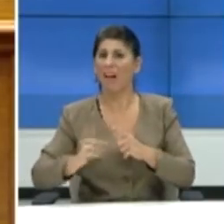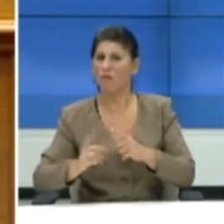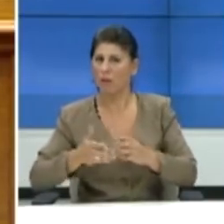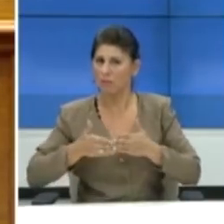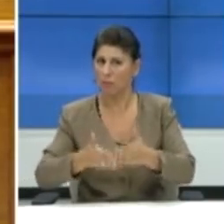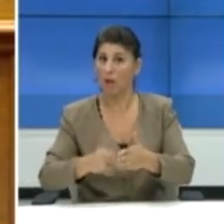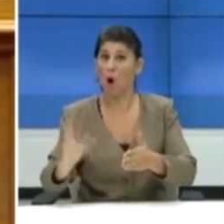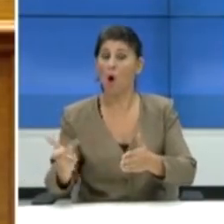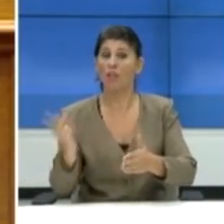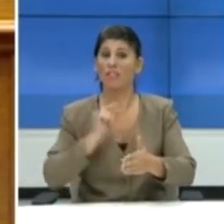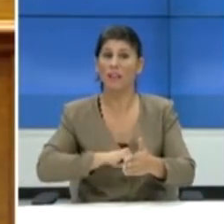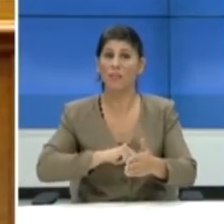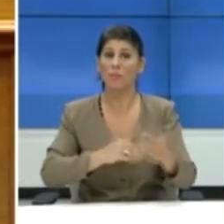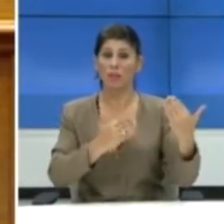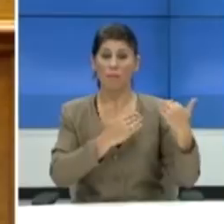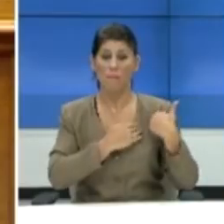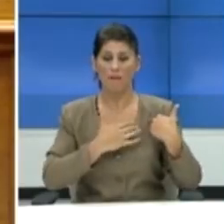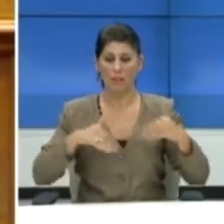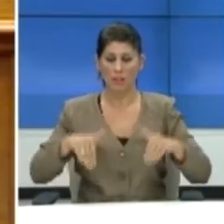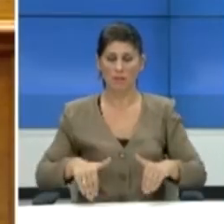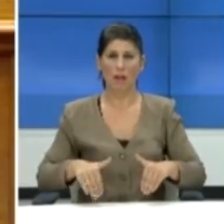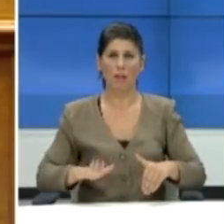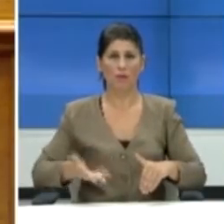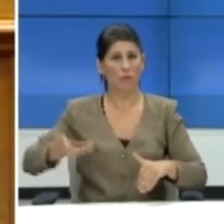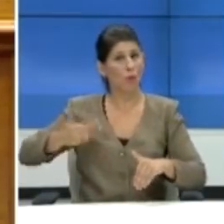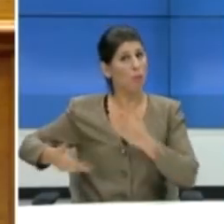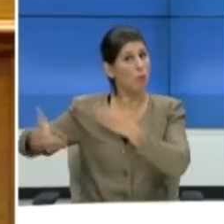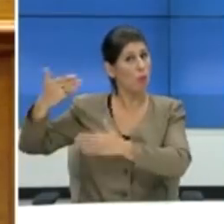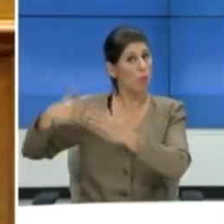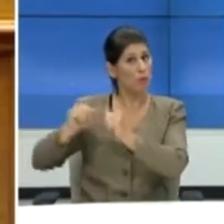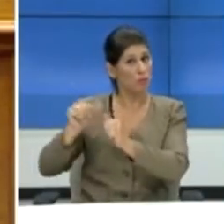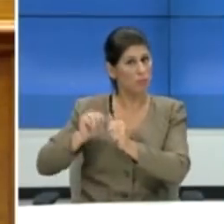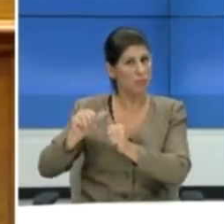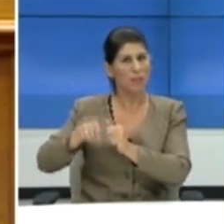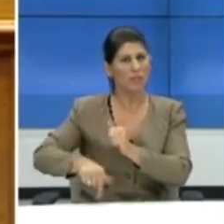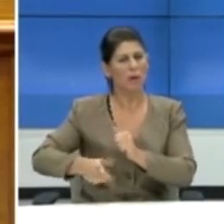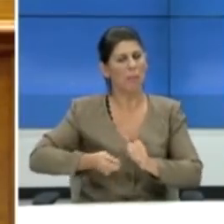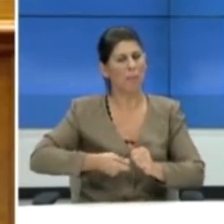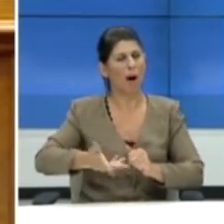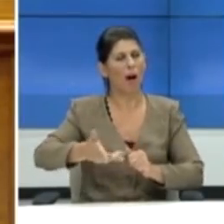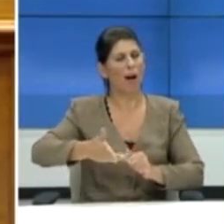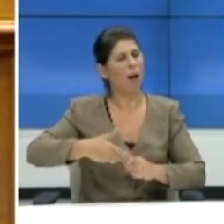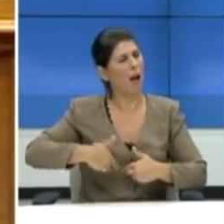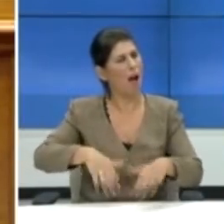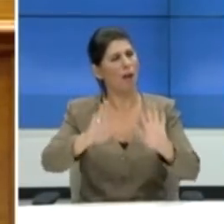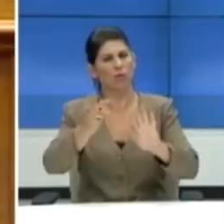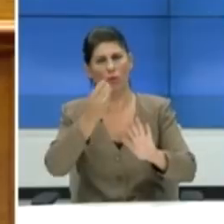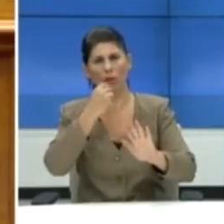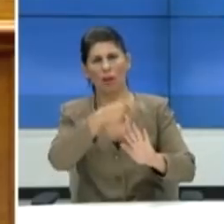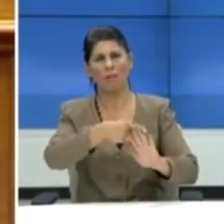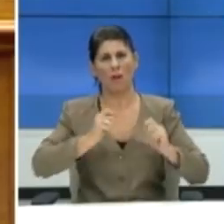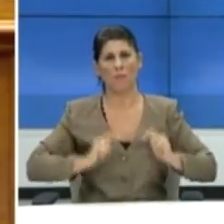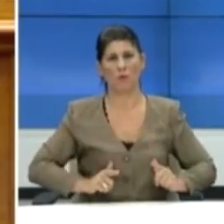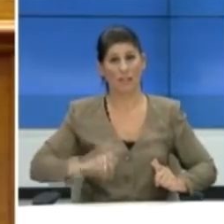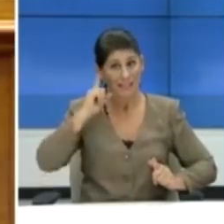κέρδισε ο λαός με την υπεύθυνη στάση του το προηγούμενο διάστημα. Και ενώ γνωρίζατε πως μπορεί να υπάρξει ένα